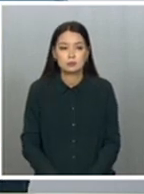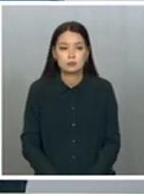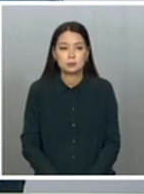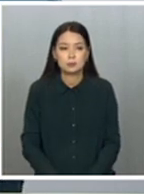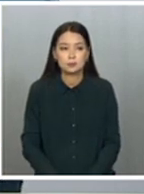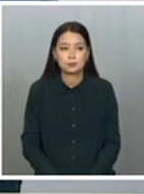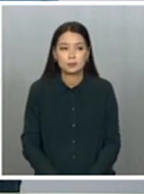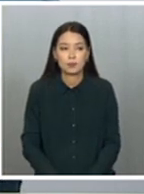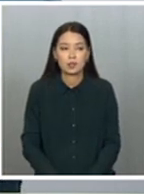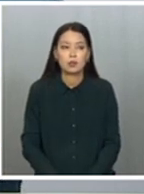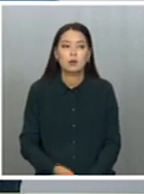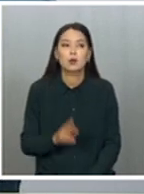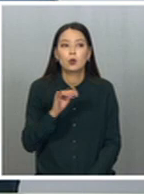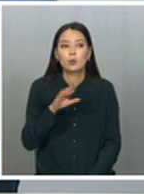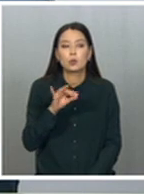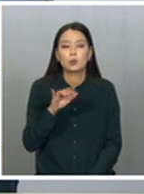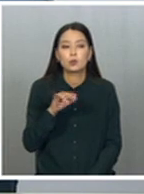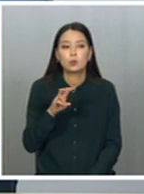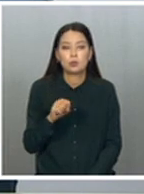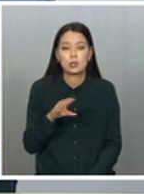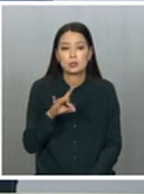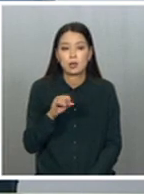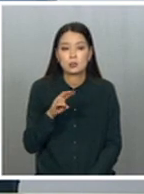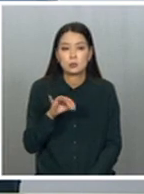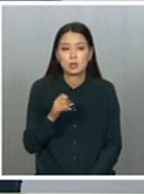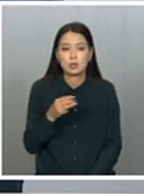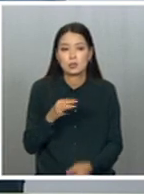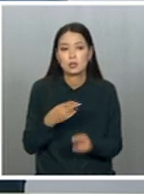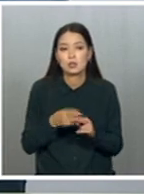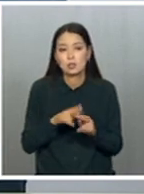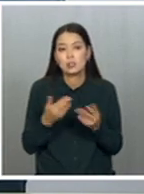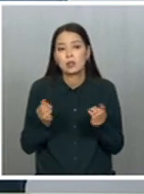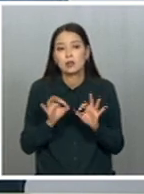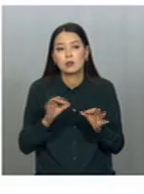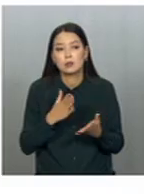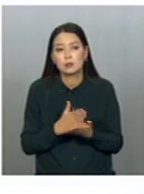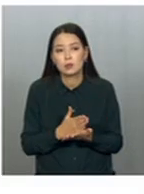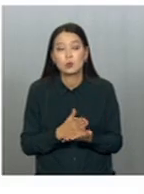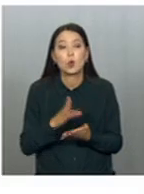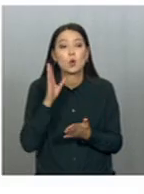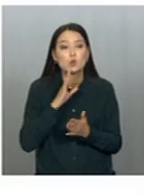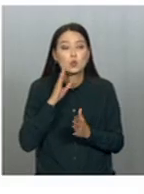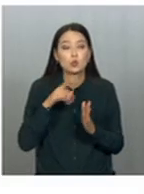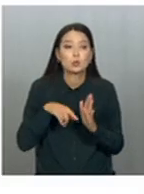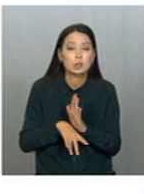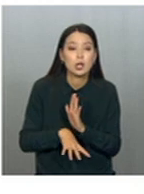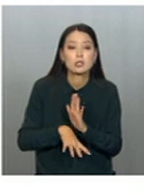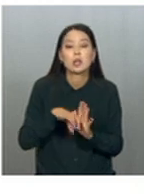Келесі кутикулалық транспирация. Кутикулалық транспирация өзі айтып тұрғандай, судың булануының